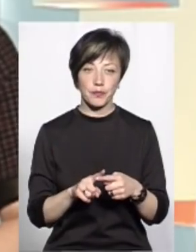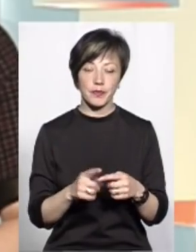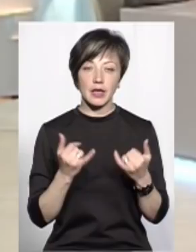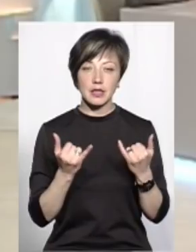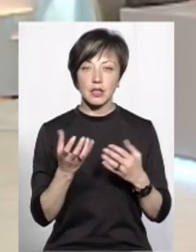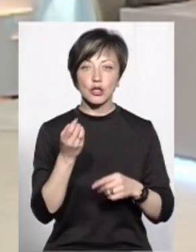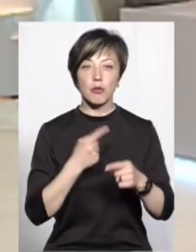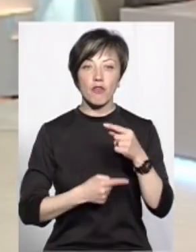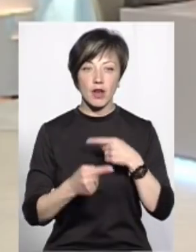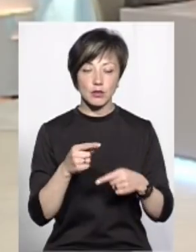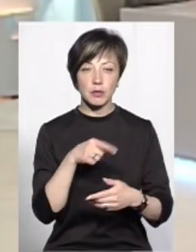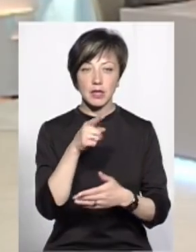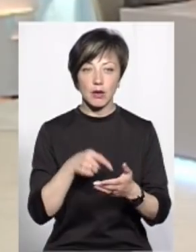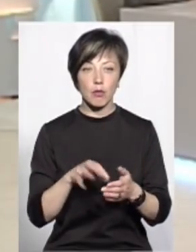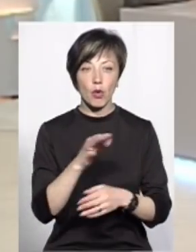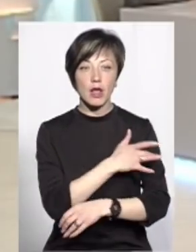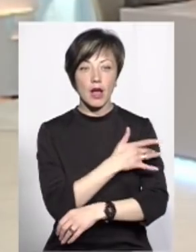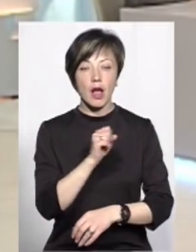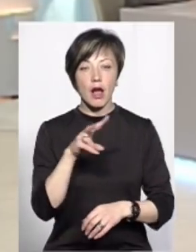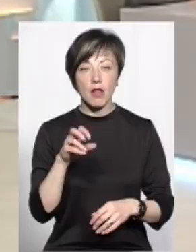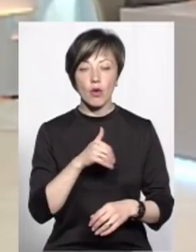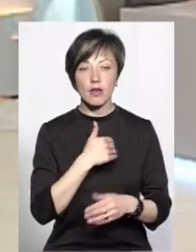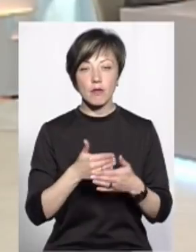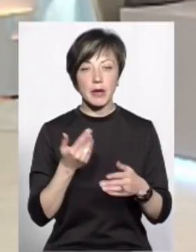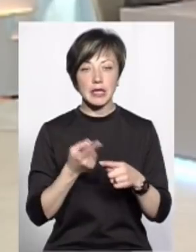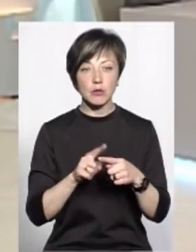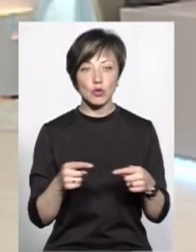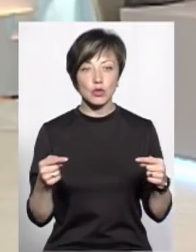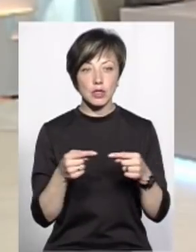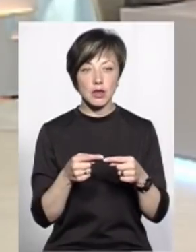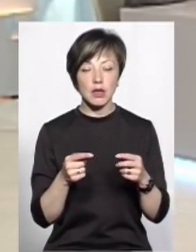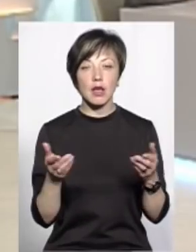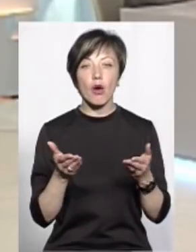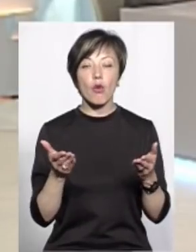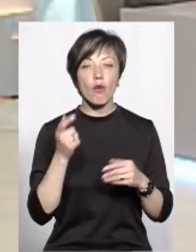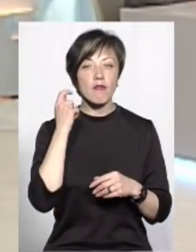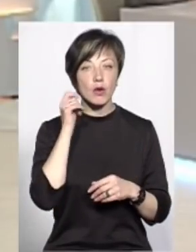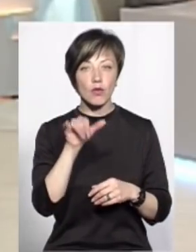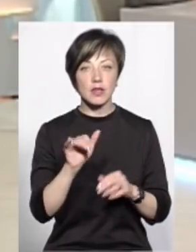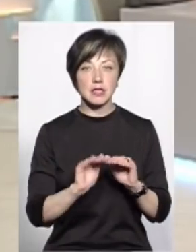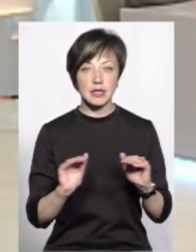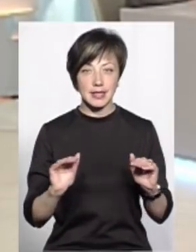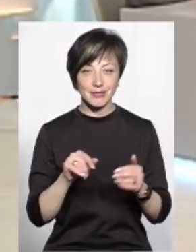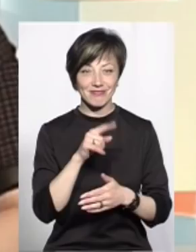ще повернемося до запитання про няню, але я хотів перед тим уточнити, якого віку у вас діти?